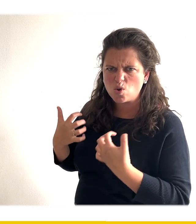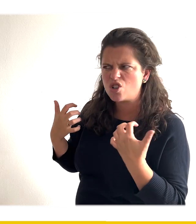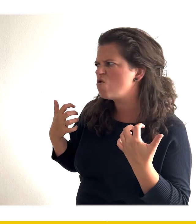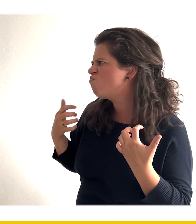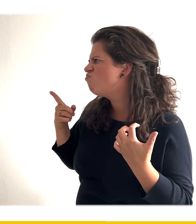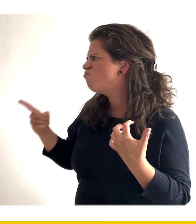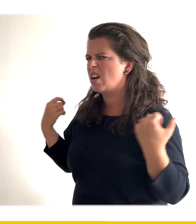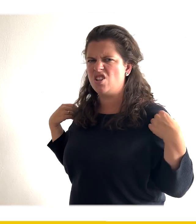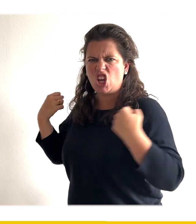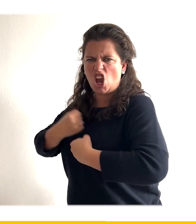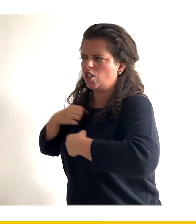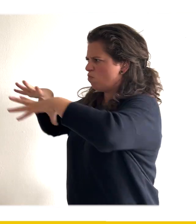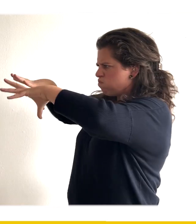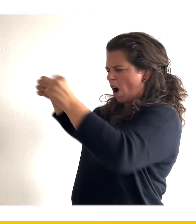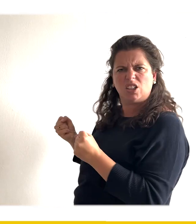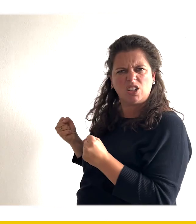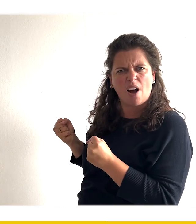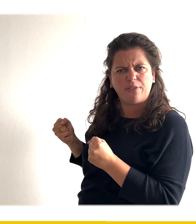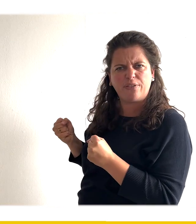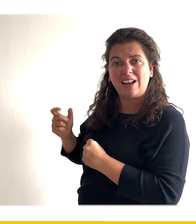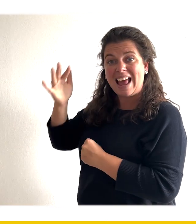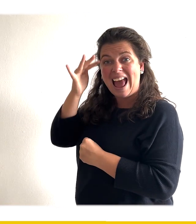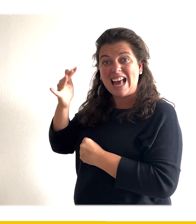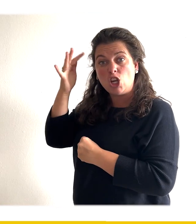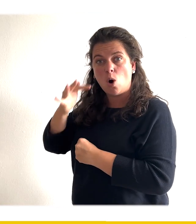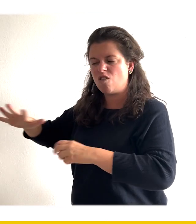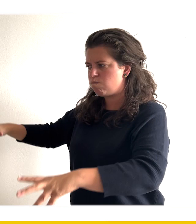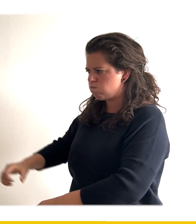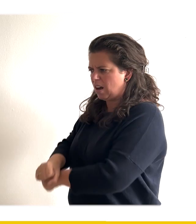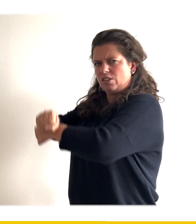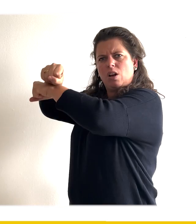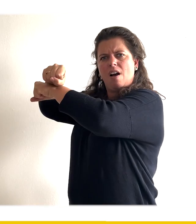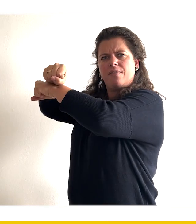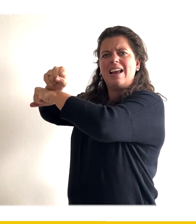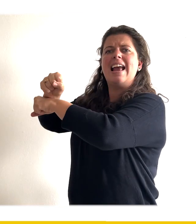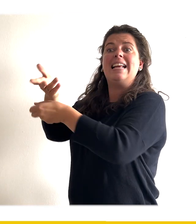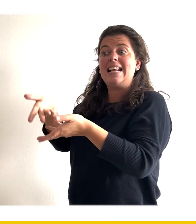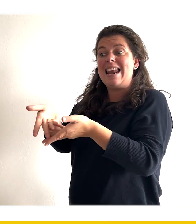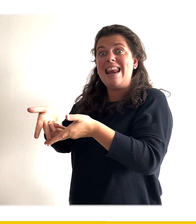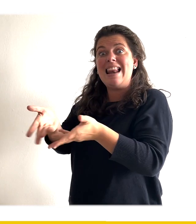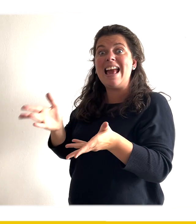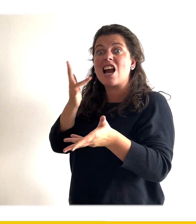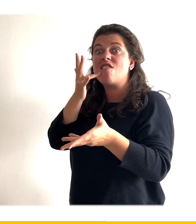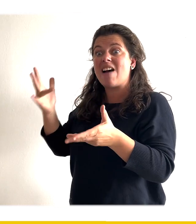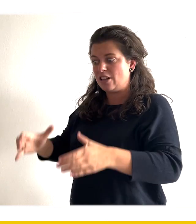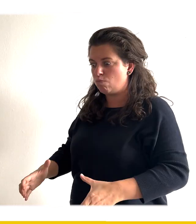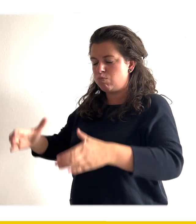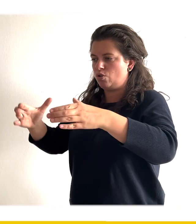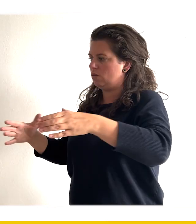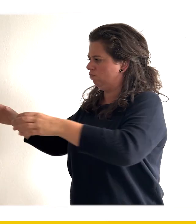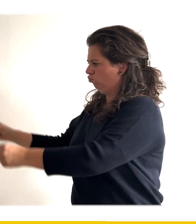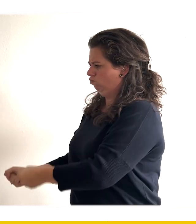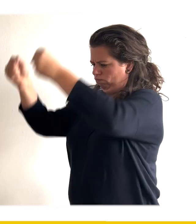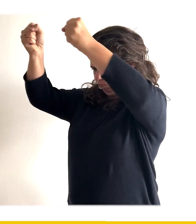jas af en Jozef gooien ze in een lege waterput.